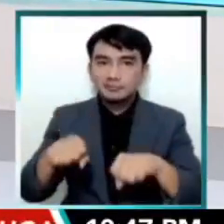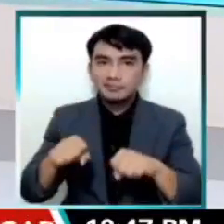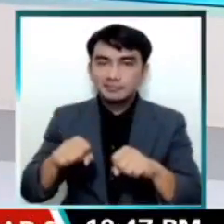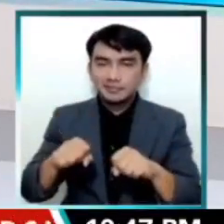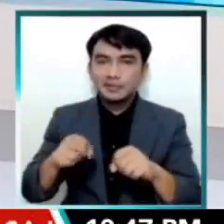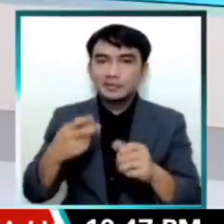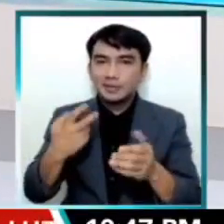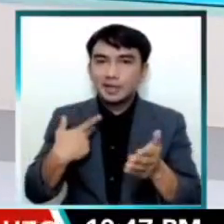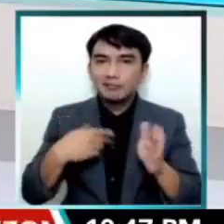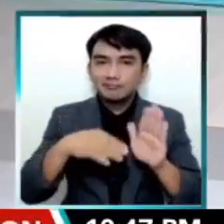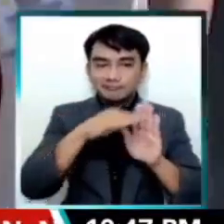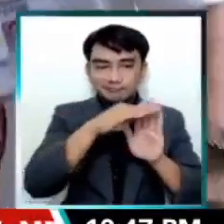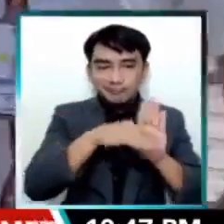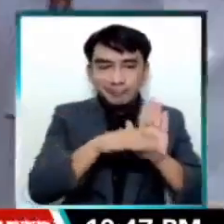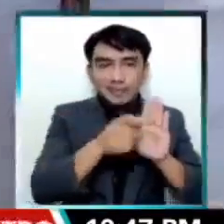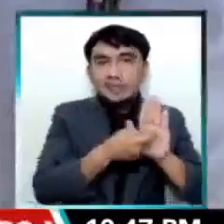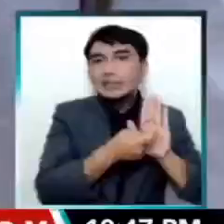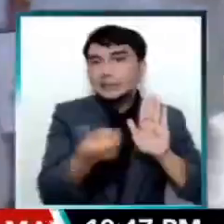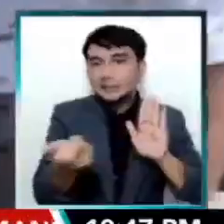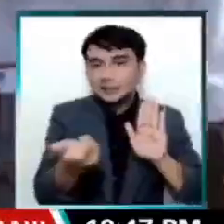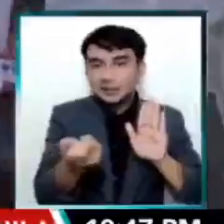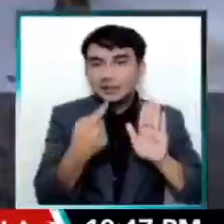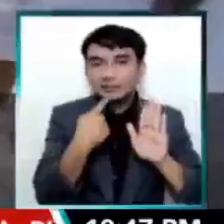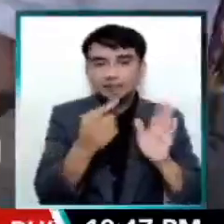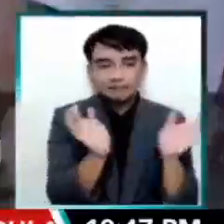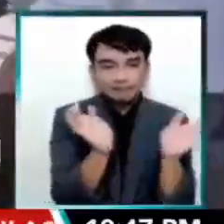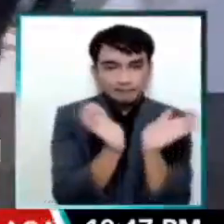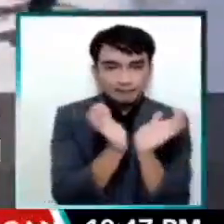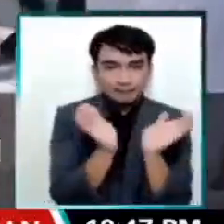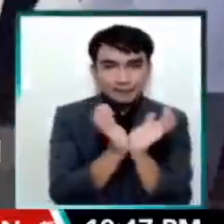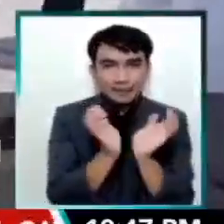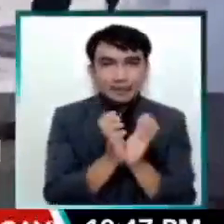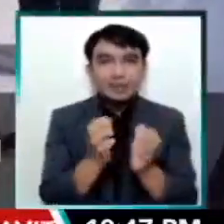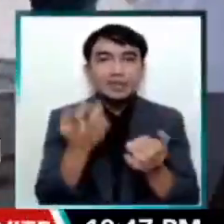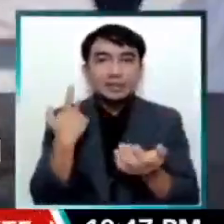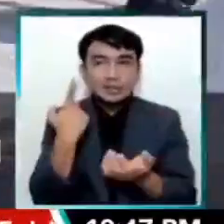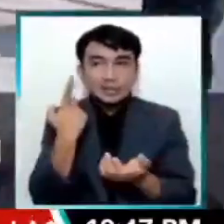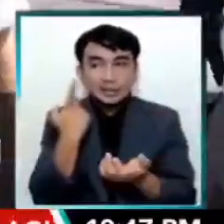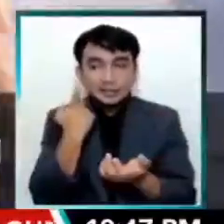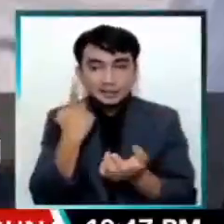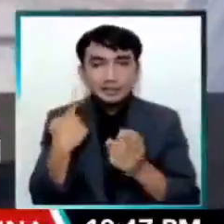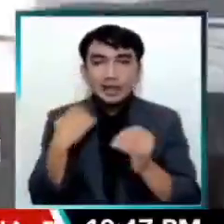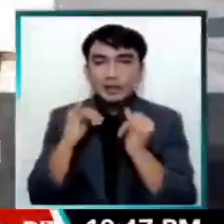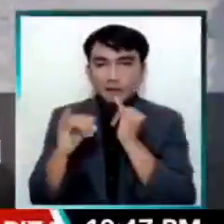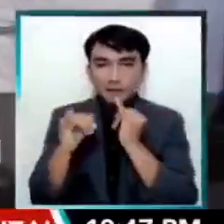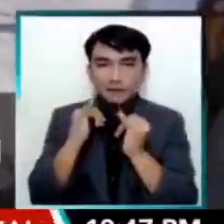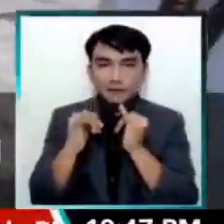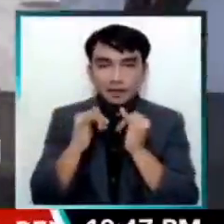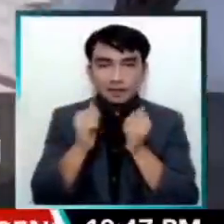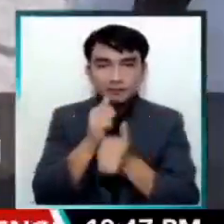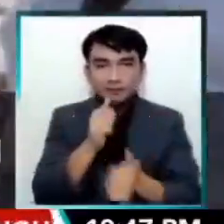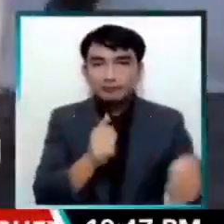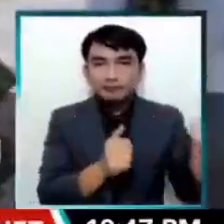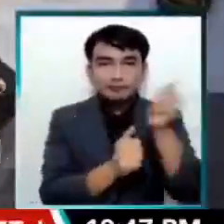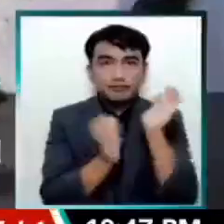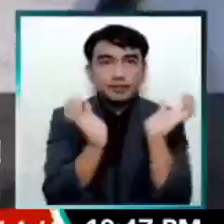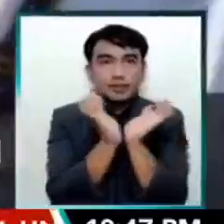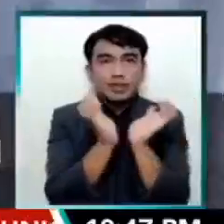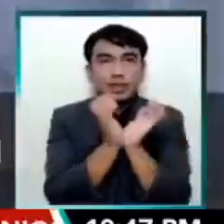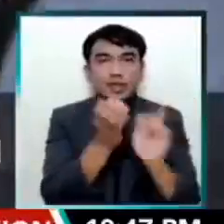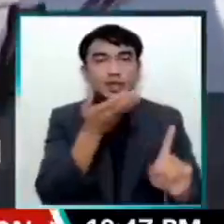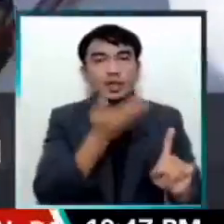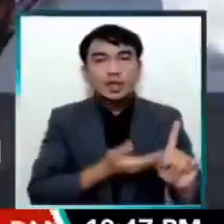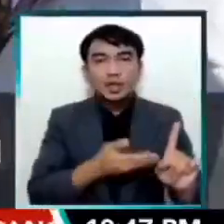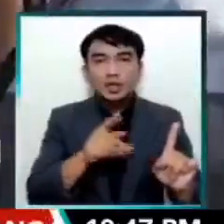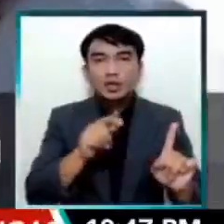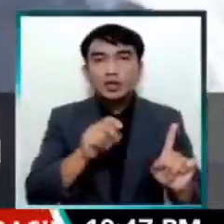ng DSWD. Sa panayam ng Super Radyo DZWB, sinabi ni Social Welfare Secretary Erwin Tulfo na aabutin sila